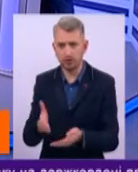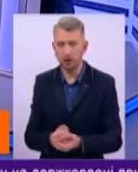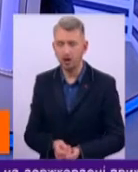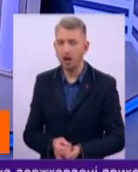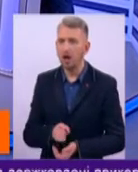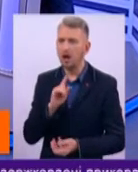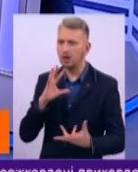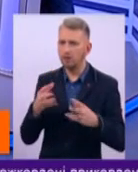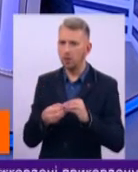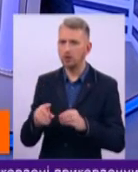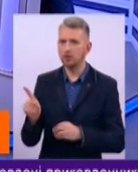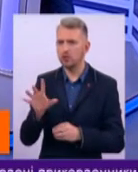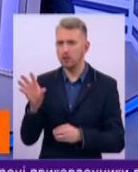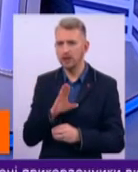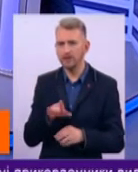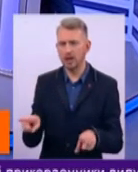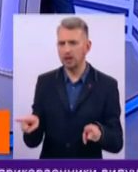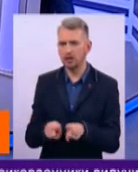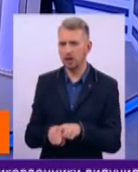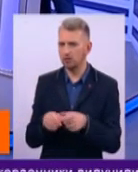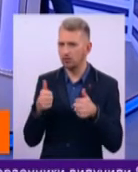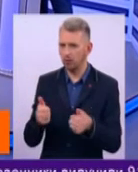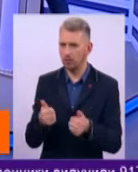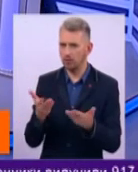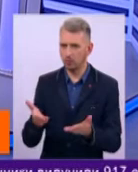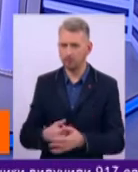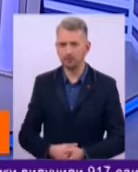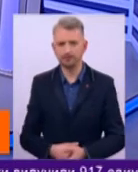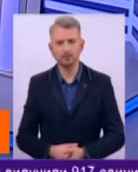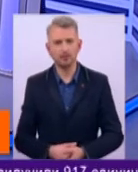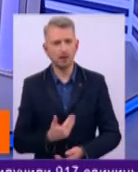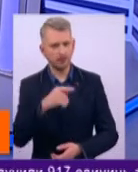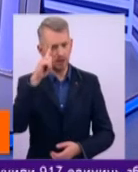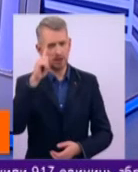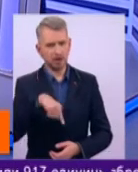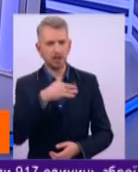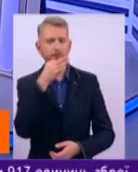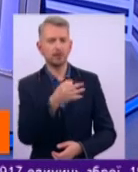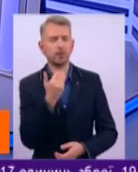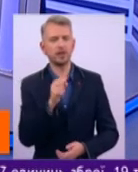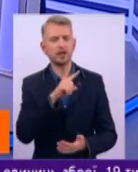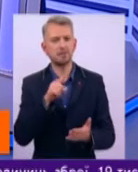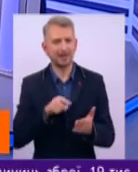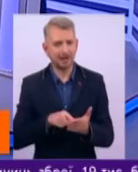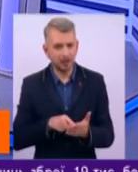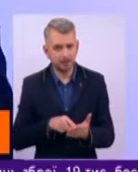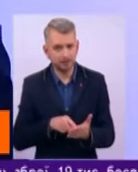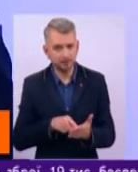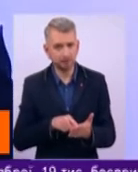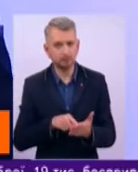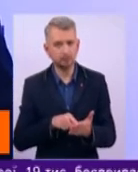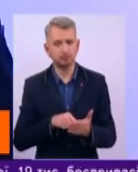Але виходить, що не все так добре. Прошу, будь ласка. Ну, знаєте, відповідь на ваше питання, воно якраз